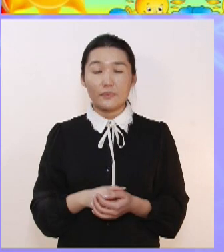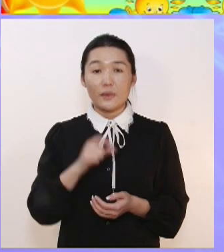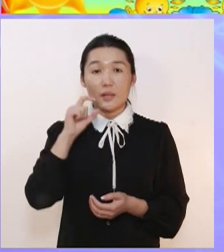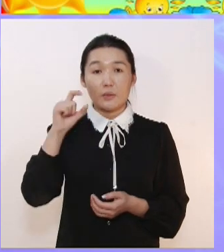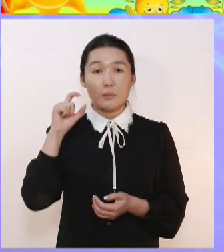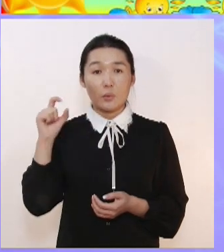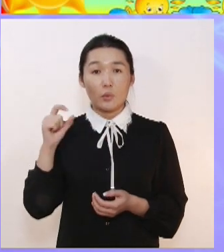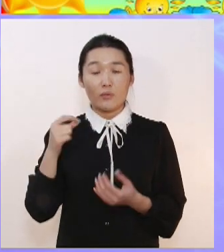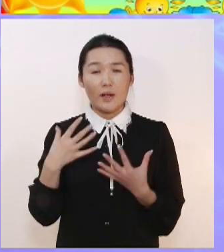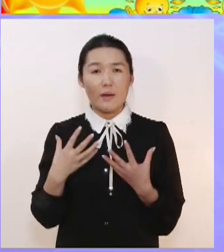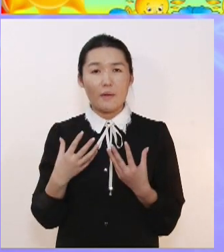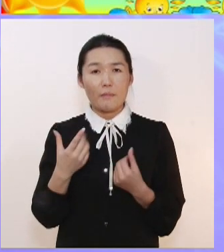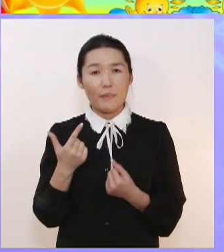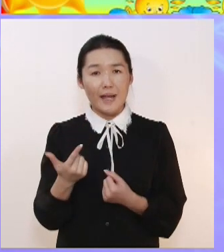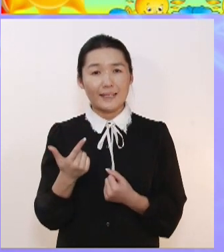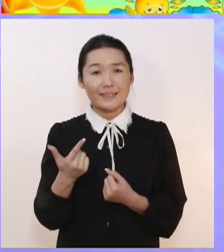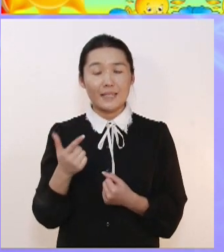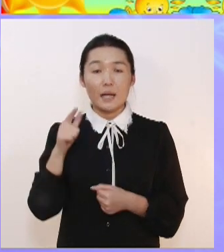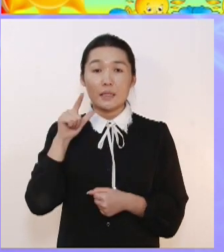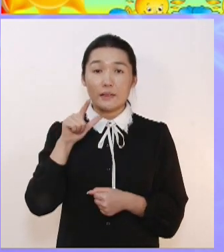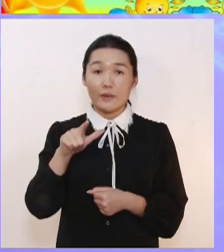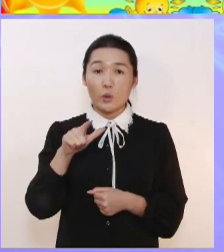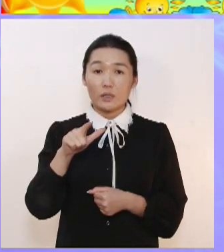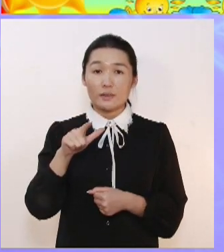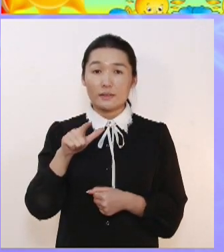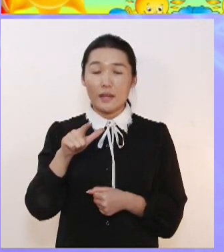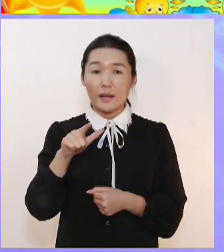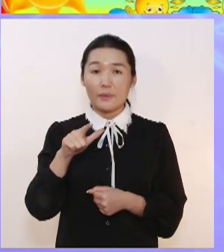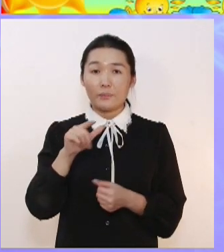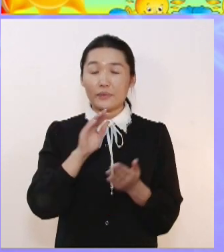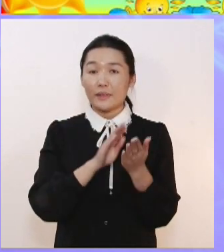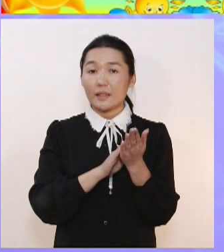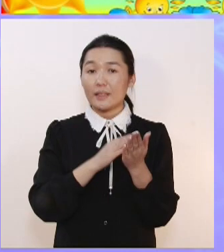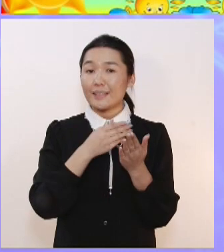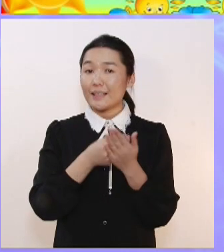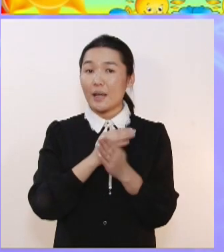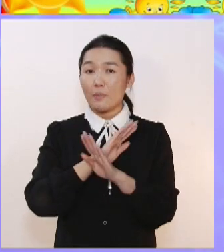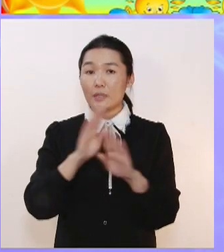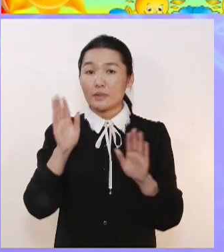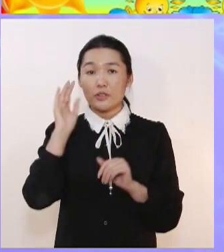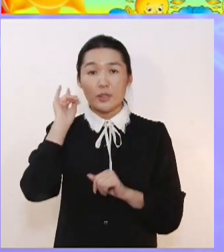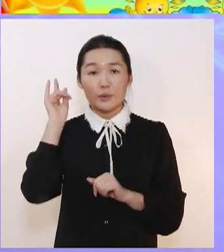Буквы мягкий знак и твердый знак не обозначают звука.